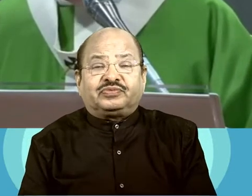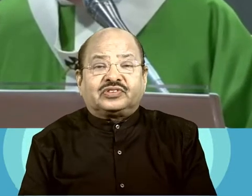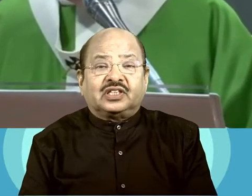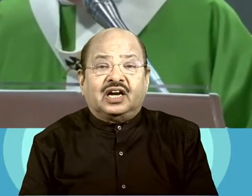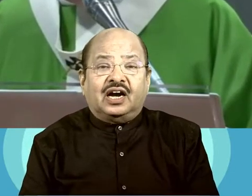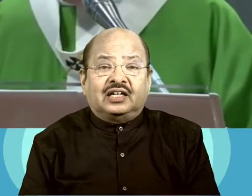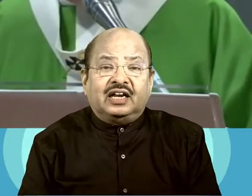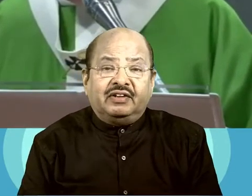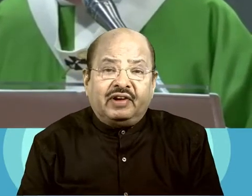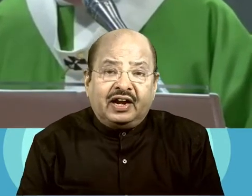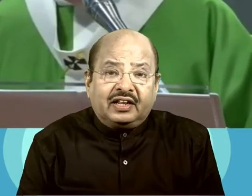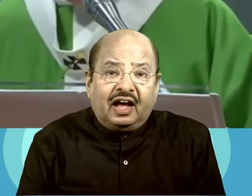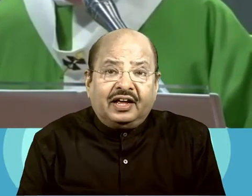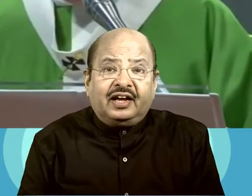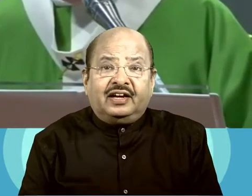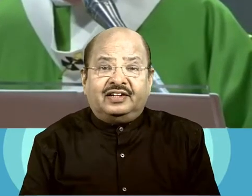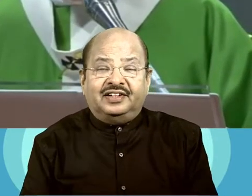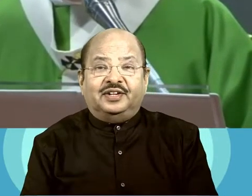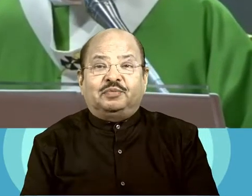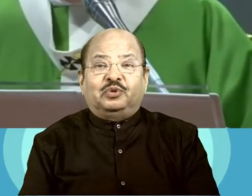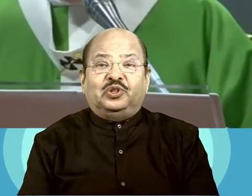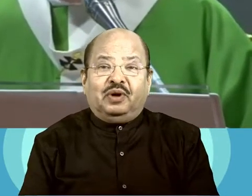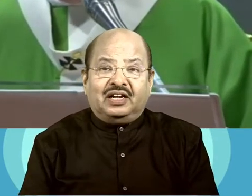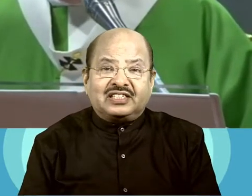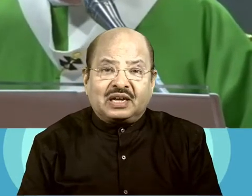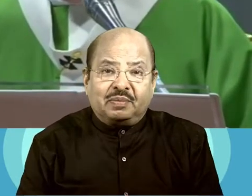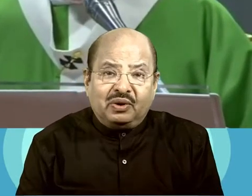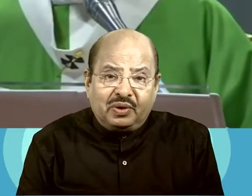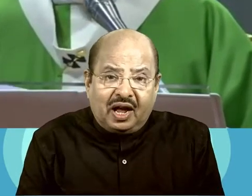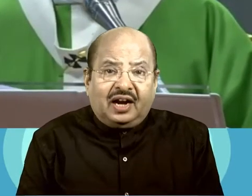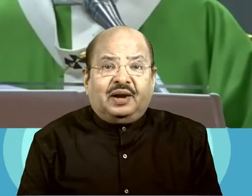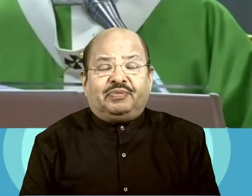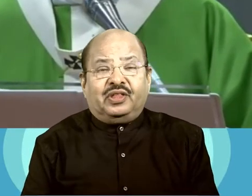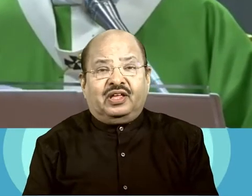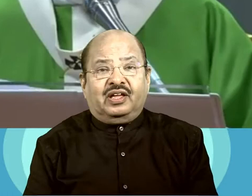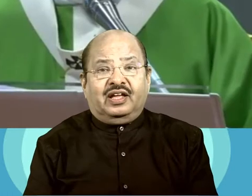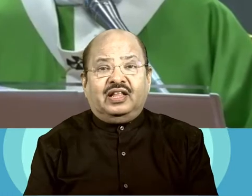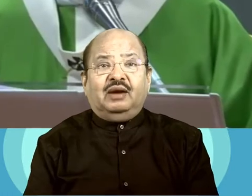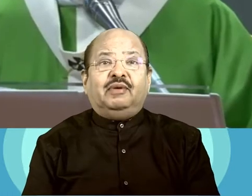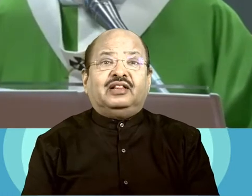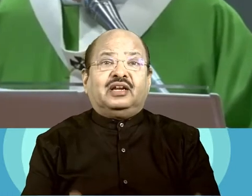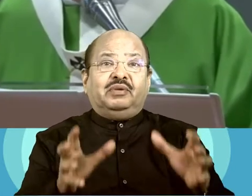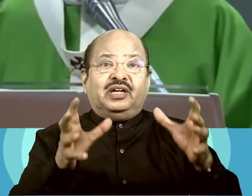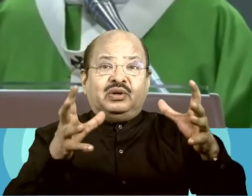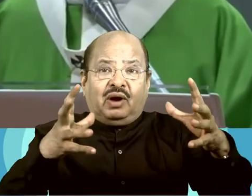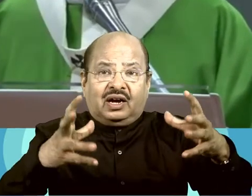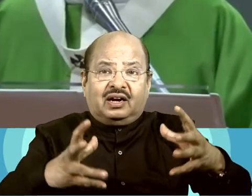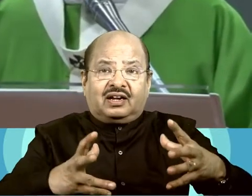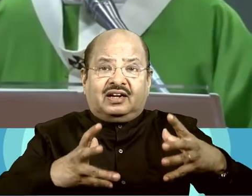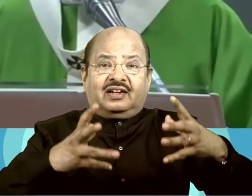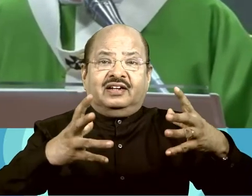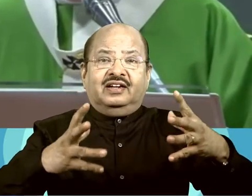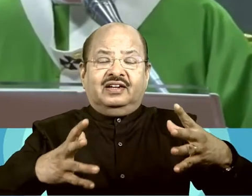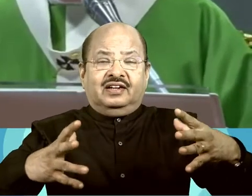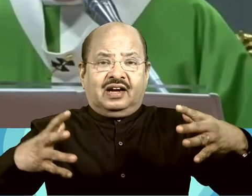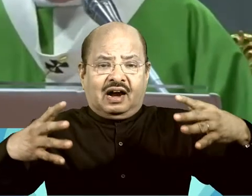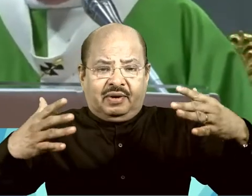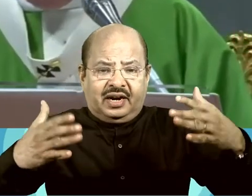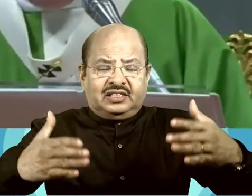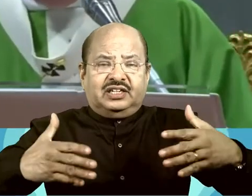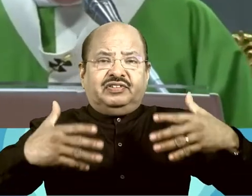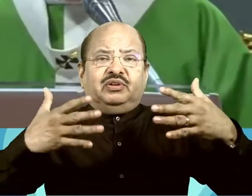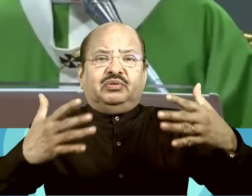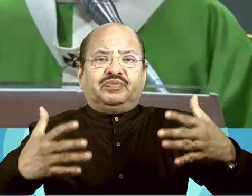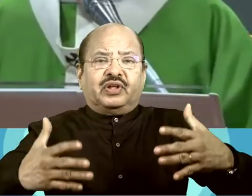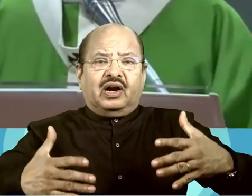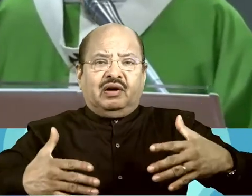ചെയ്യപ്പെട്ടതും അതിന് വേണ്ടതായ പുതുമ സഭയിൽ ഉണ്ടാകണം. എന്നാൽ മാത്രമേ യുവാക്കൾക്ക്